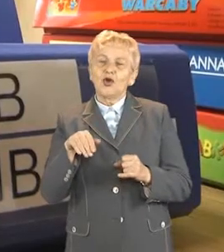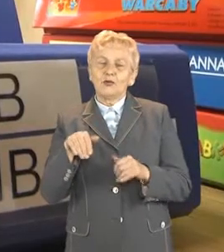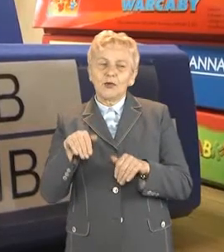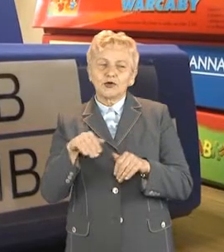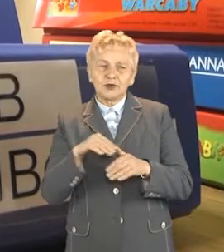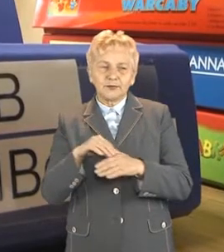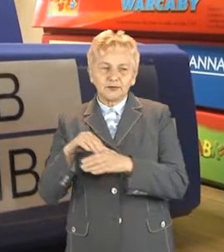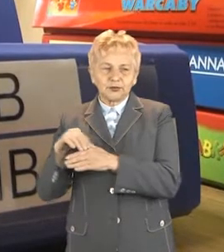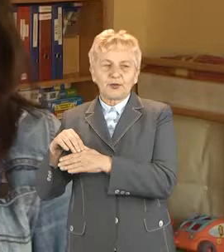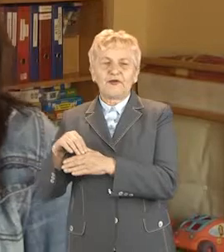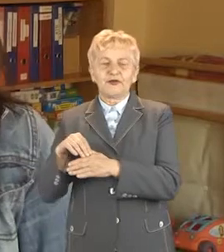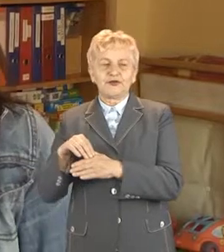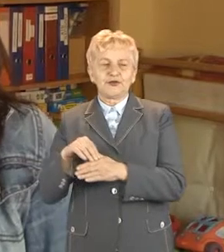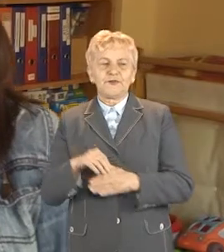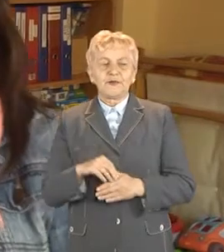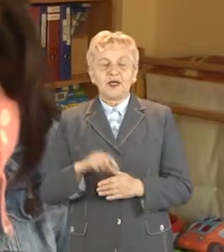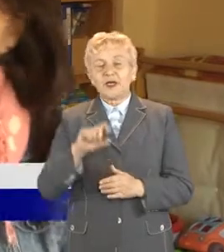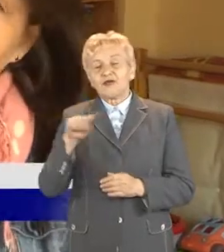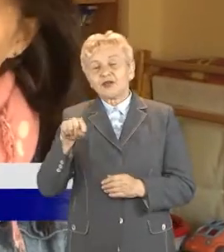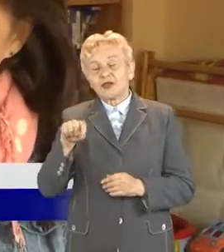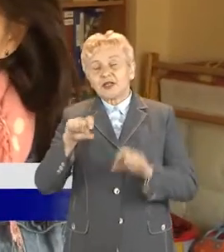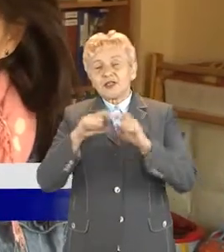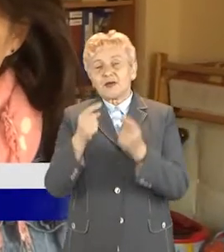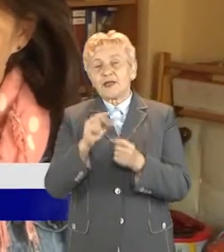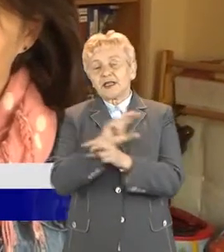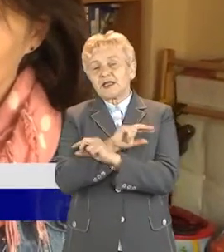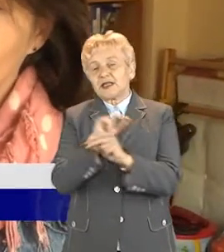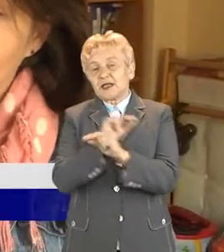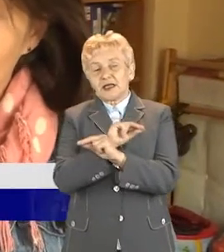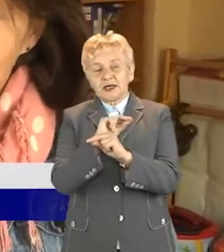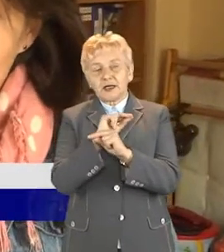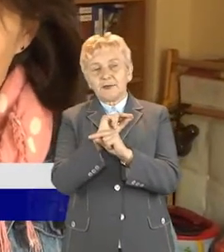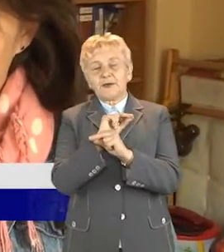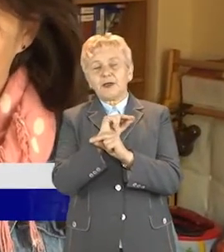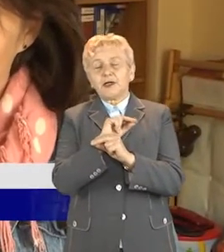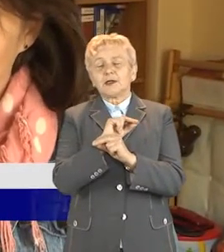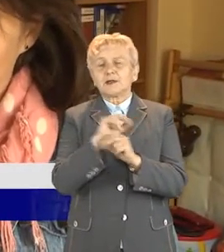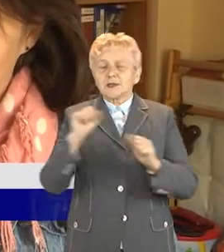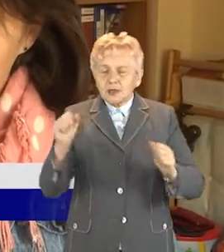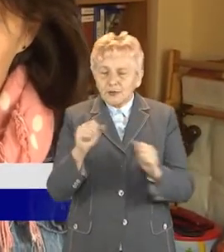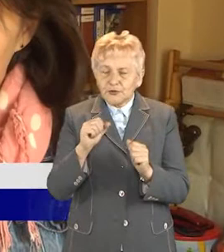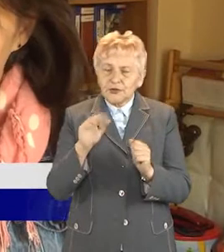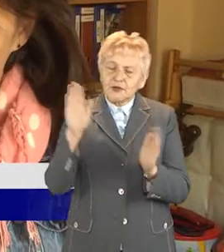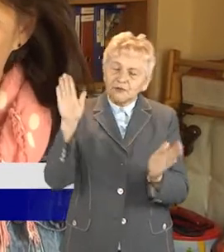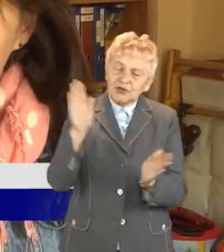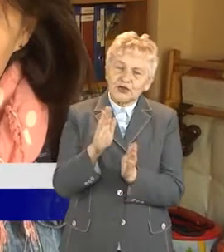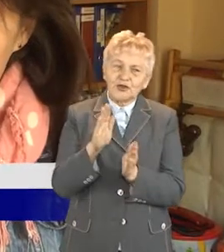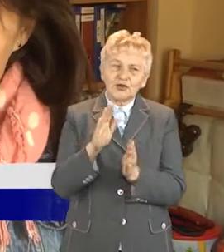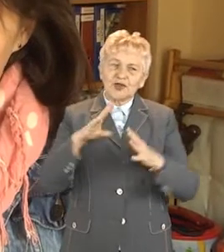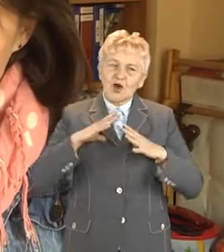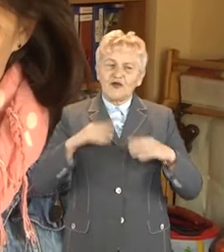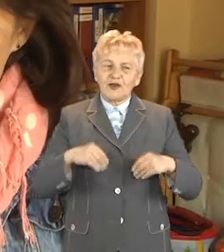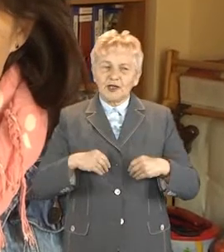uczenie się nowych umiejętności. Podczas całej terapii skupiamy się na redukowaniu zachowań niepożądanych u dzieci